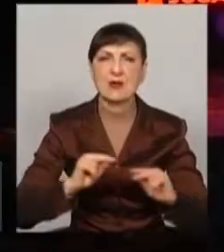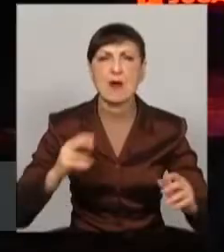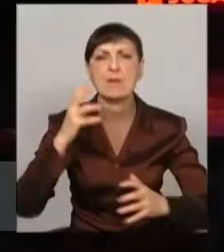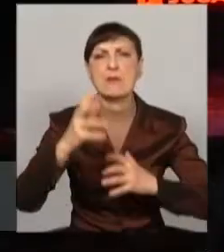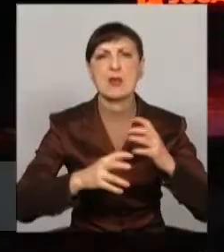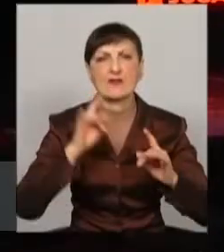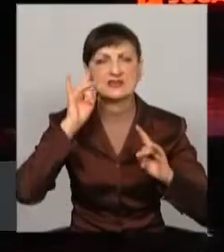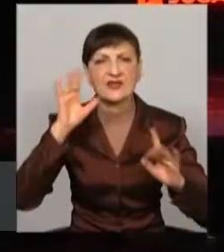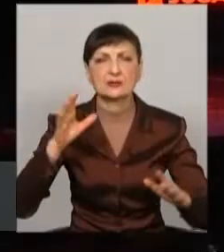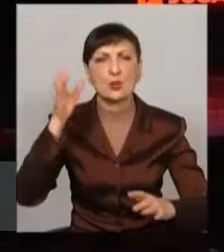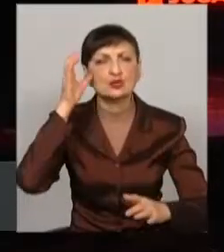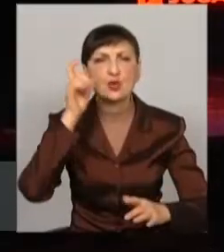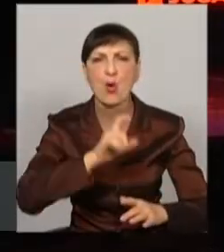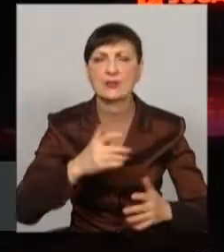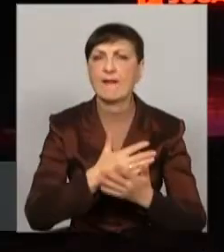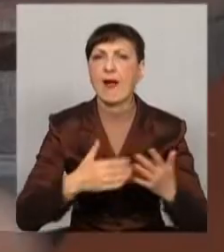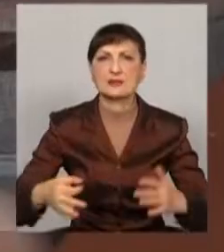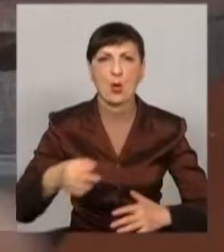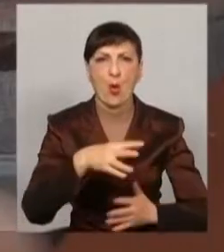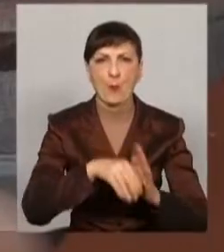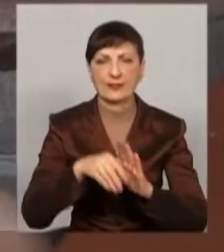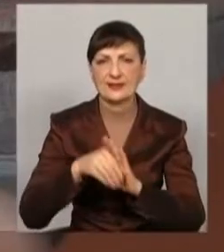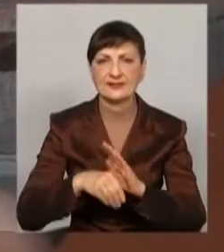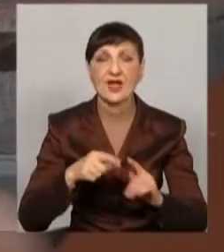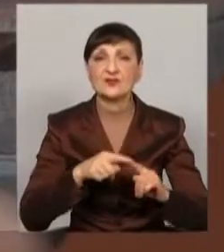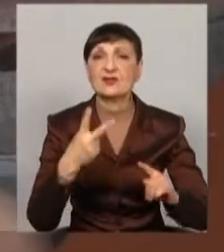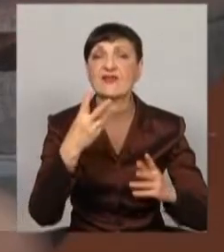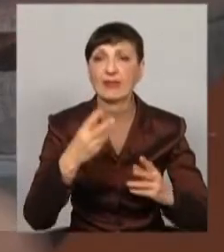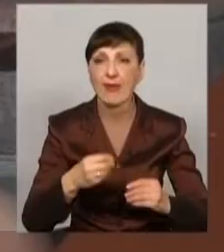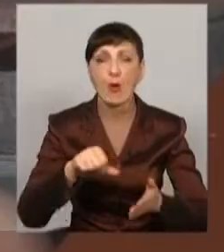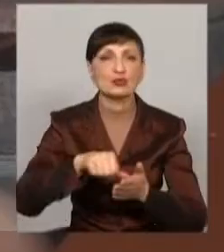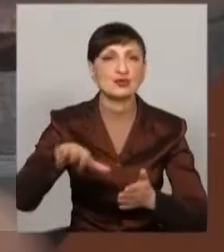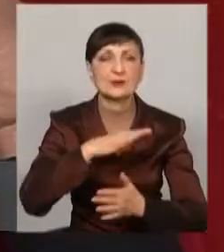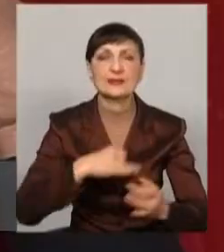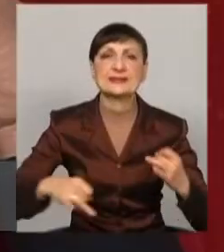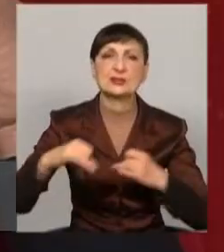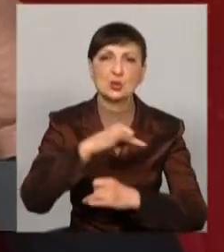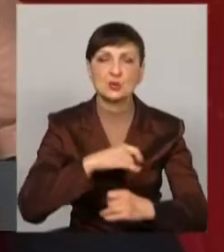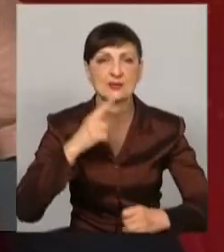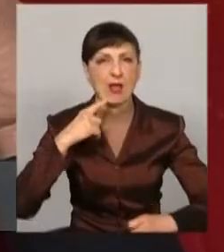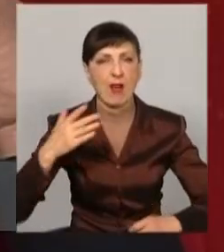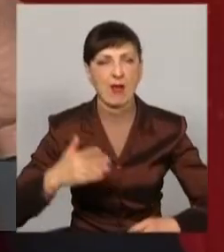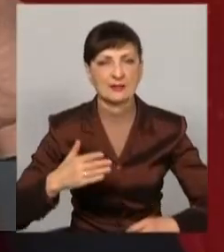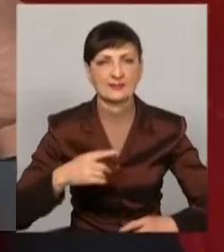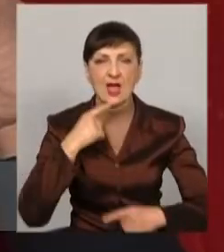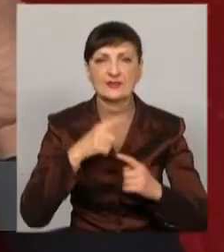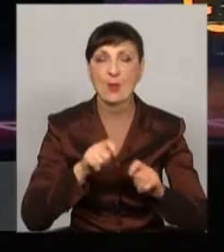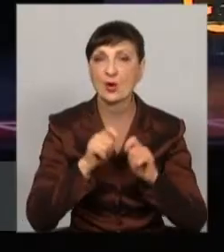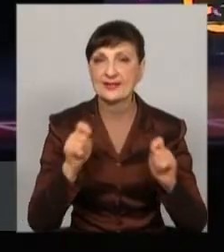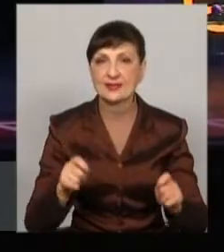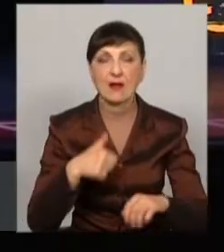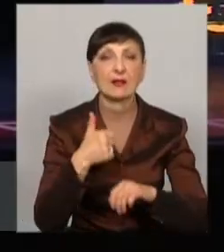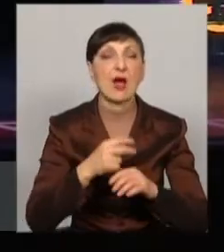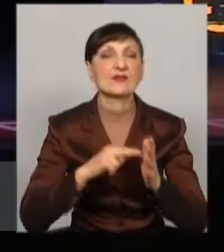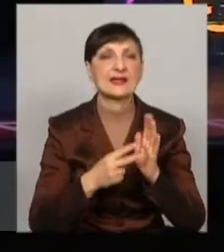признанием, ученые-эксперты в разных областях. В течение 2 дней участники проводили дискуссии и лекции. По словам организаторов, главная